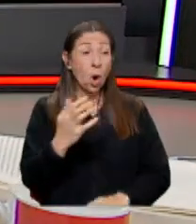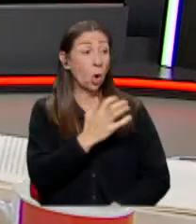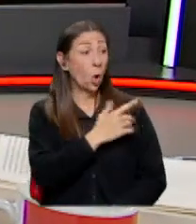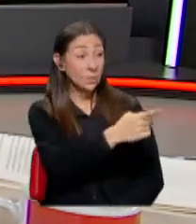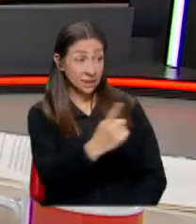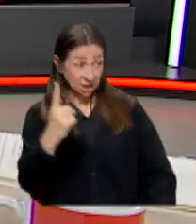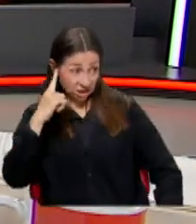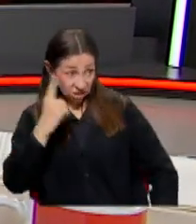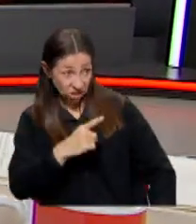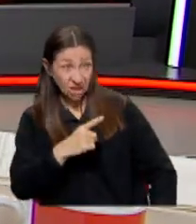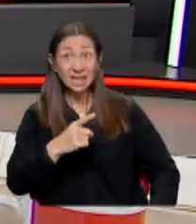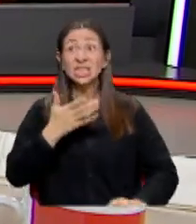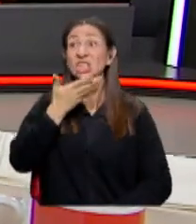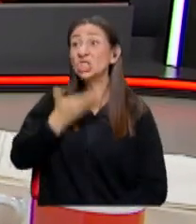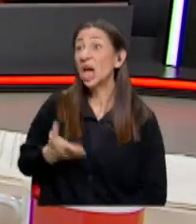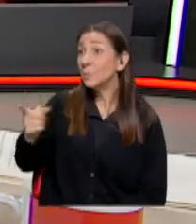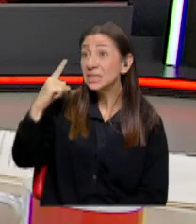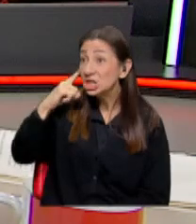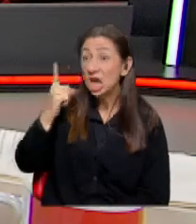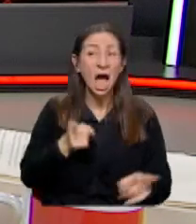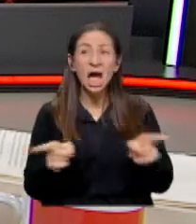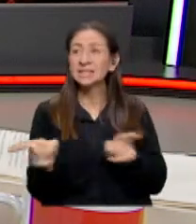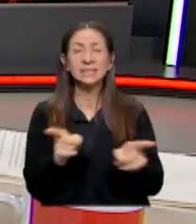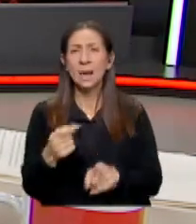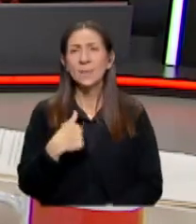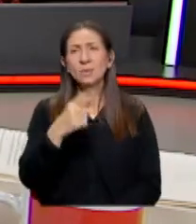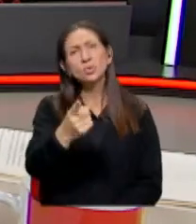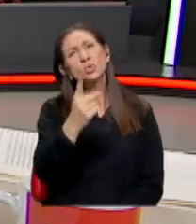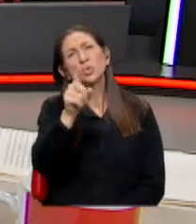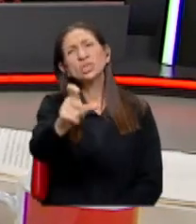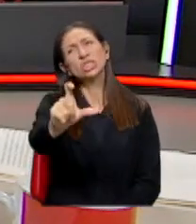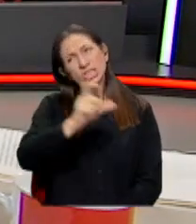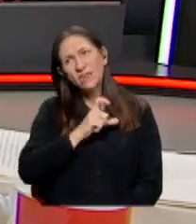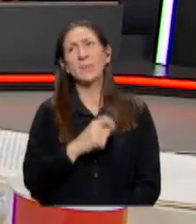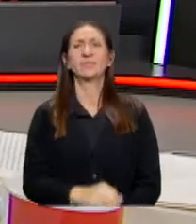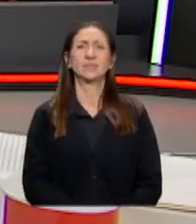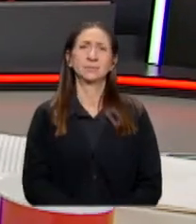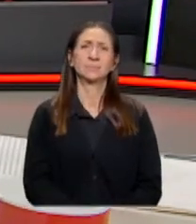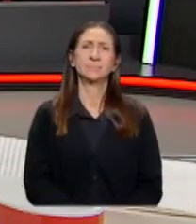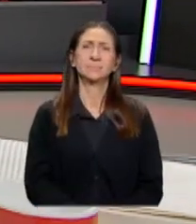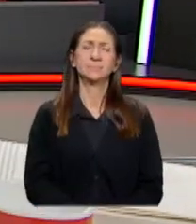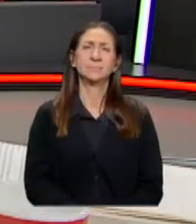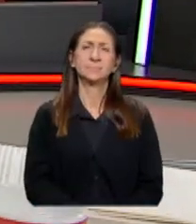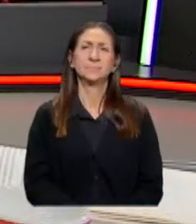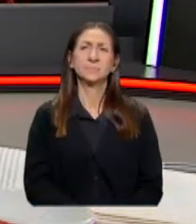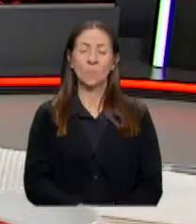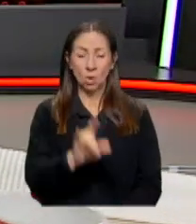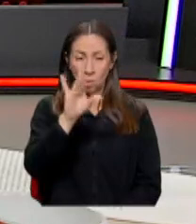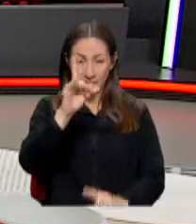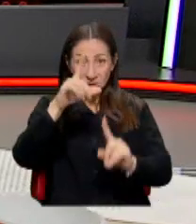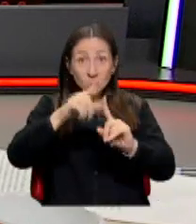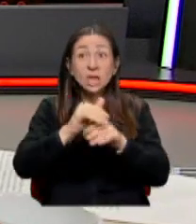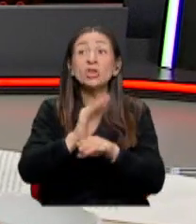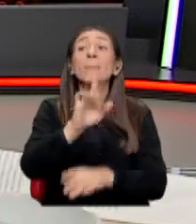komutanını mı dinleyecek, şeyhini mi dinleyecek? Bana birisi de bu sorunun cevabını verecek. 15